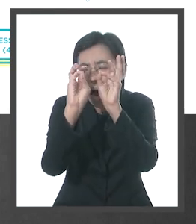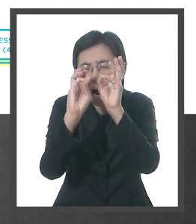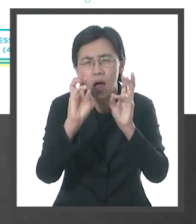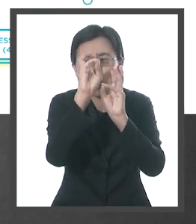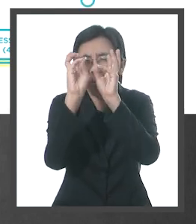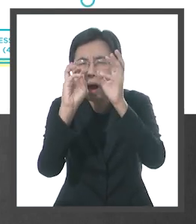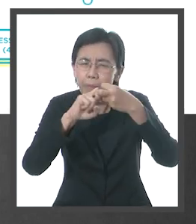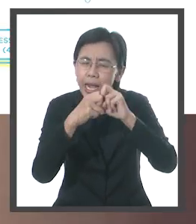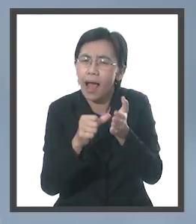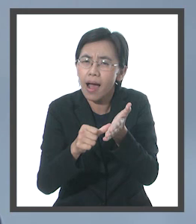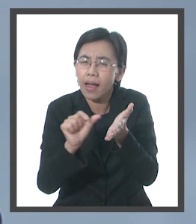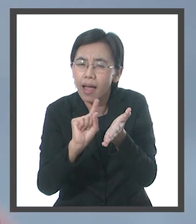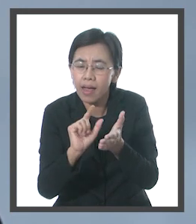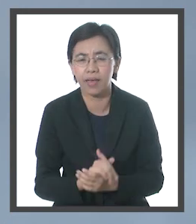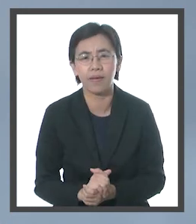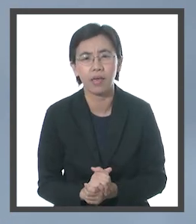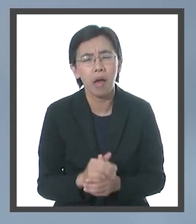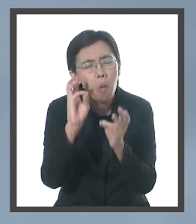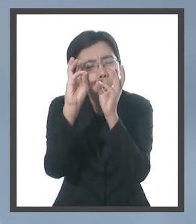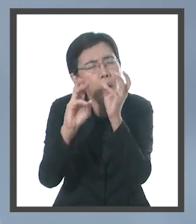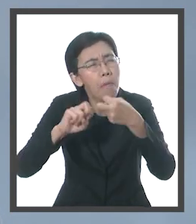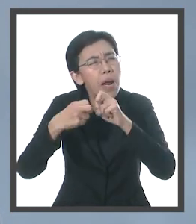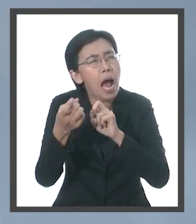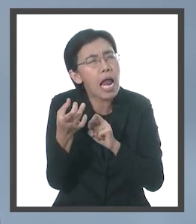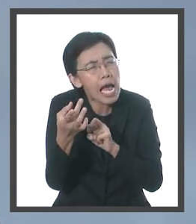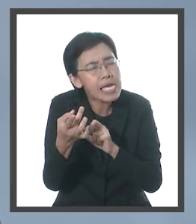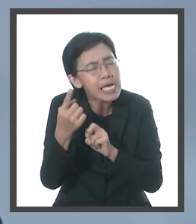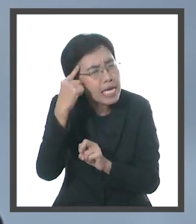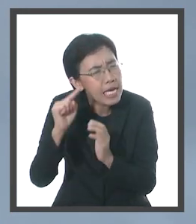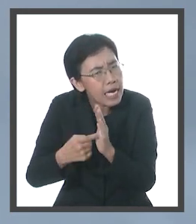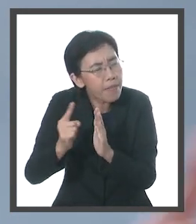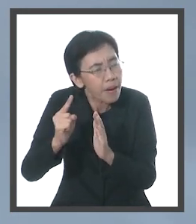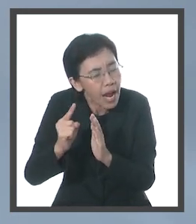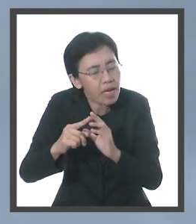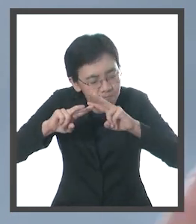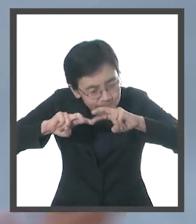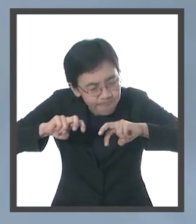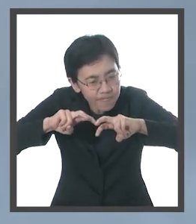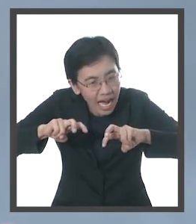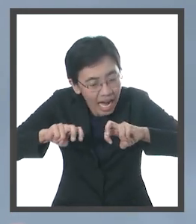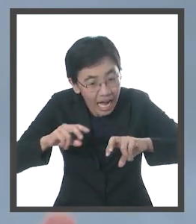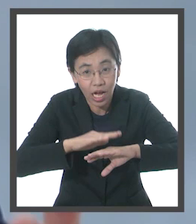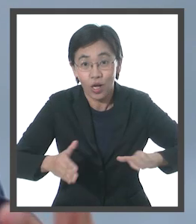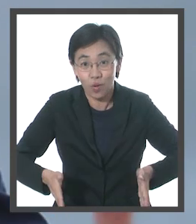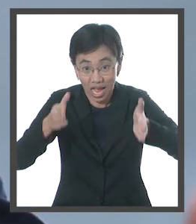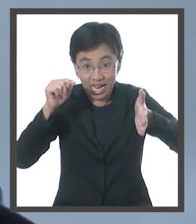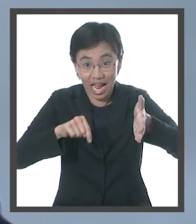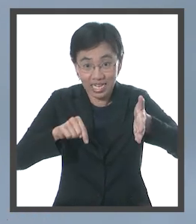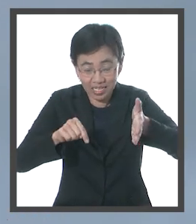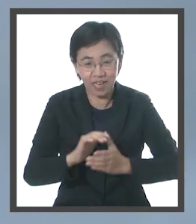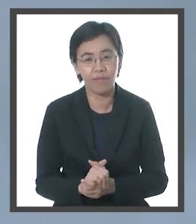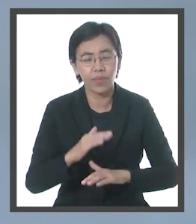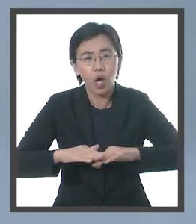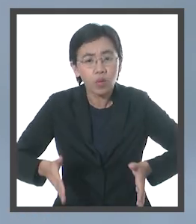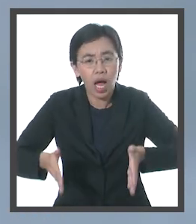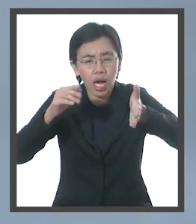าวิธีการแก้ไขยังไงมันเกิดขึ้นได้ยังไงนะครับศูนย์นี้แม้แต่คุณภาพอากาศภายในอาคารที่เราเห็นอยู่ปัจจุบันนี้ครับ